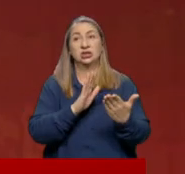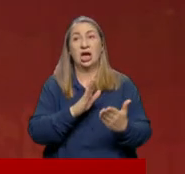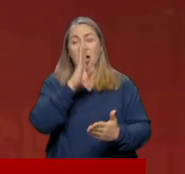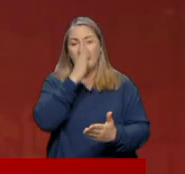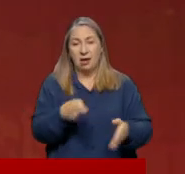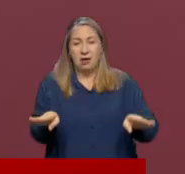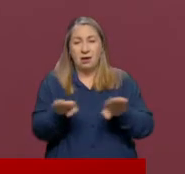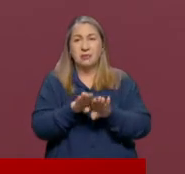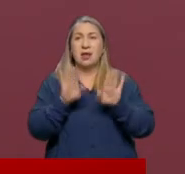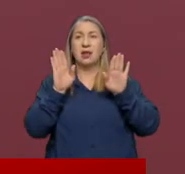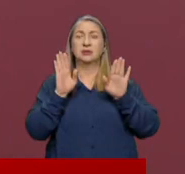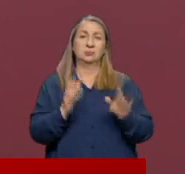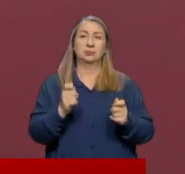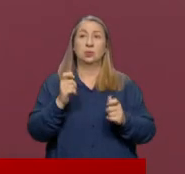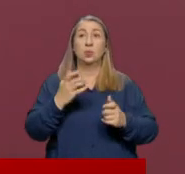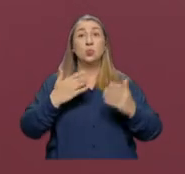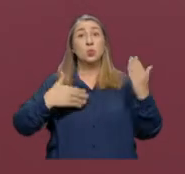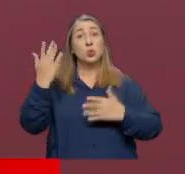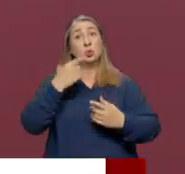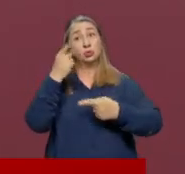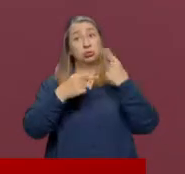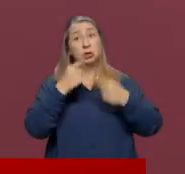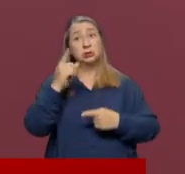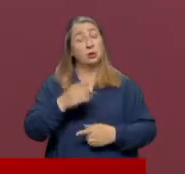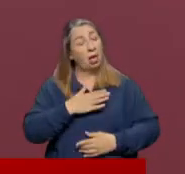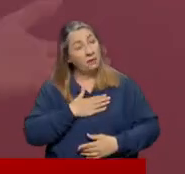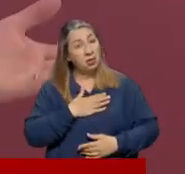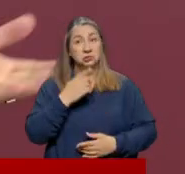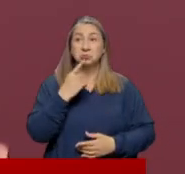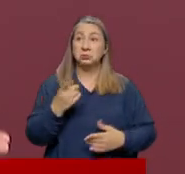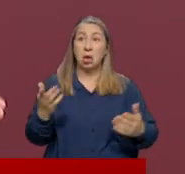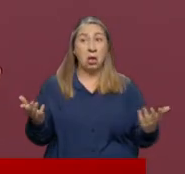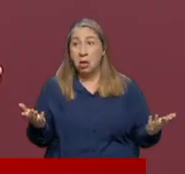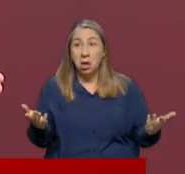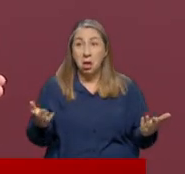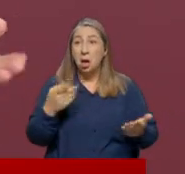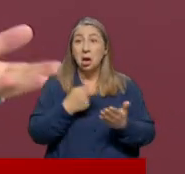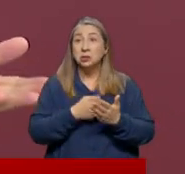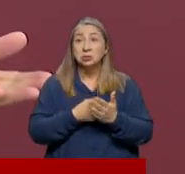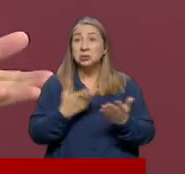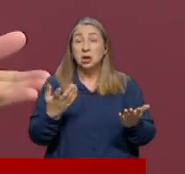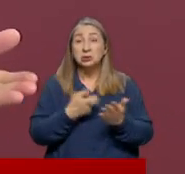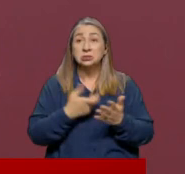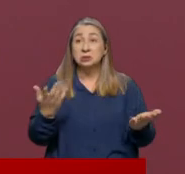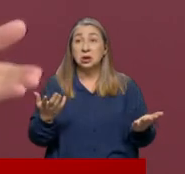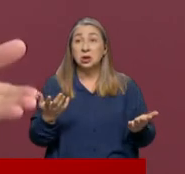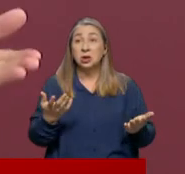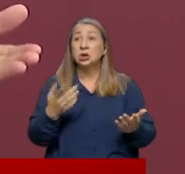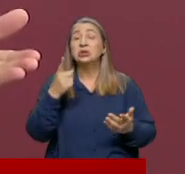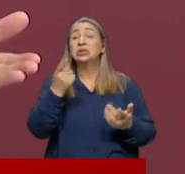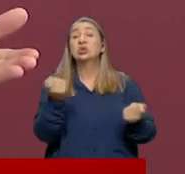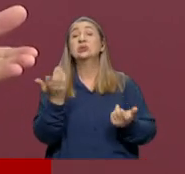adaleti savunmalıyız iri kıyım laflar yapacak ve sen de eyvallah diyeceğiz adını adınız ne